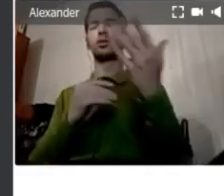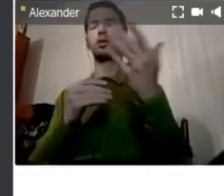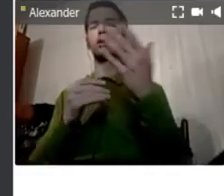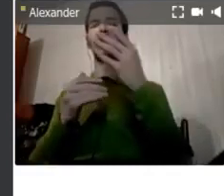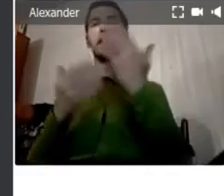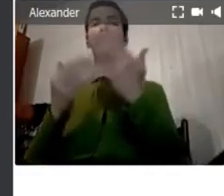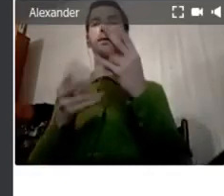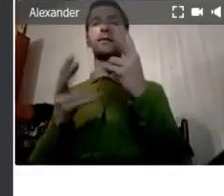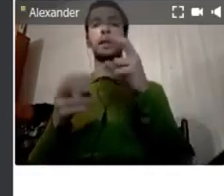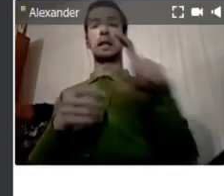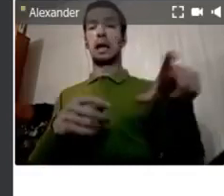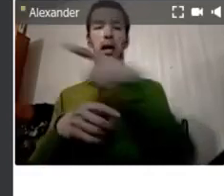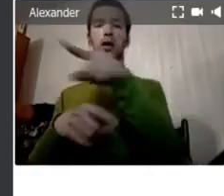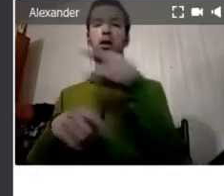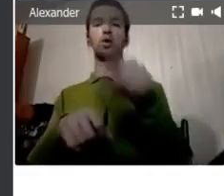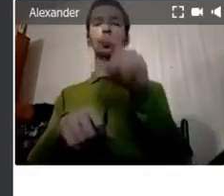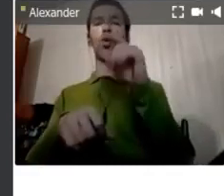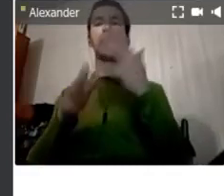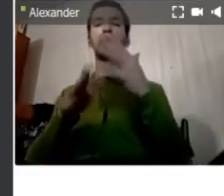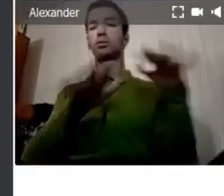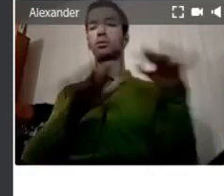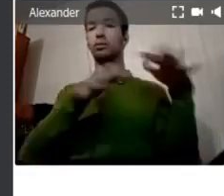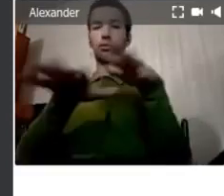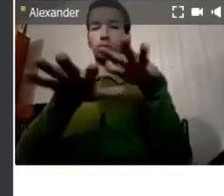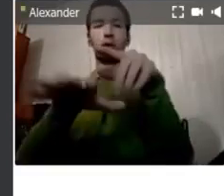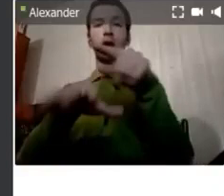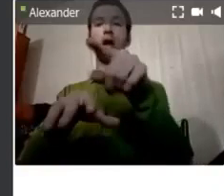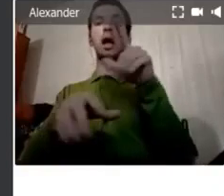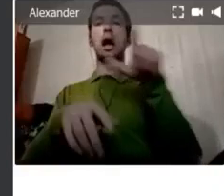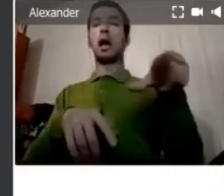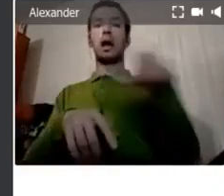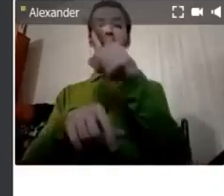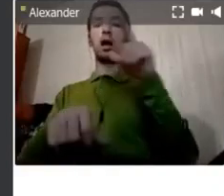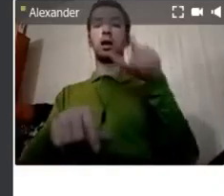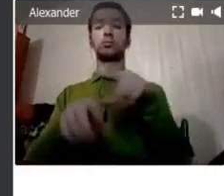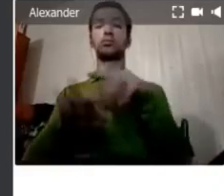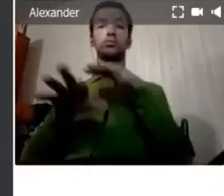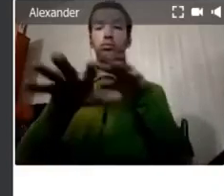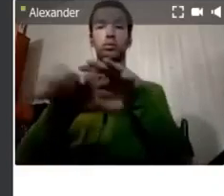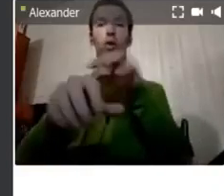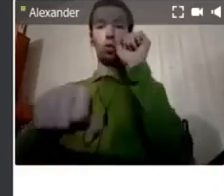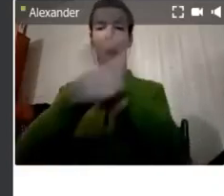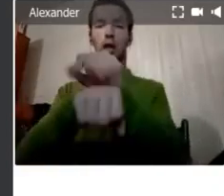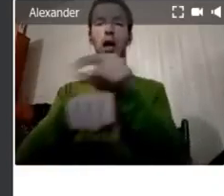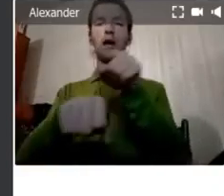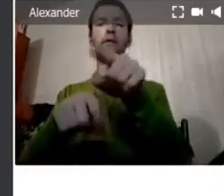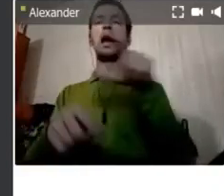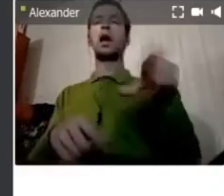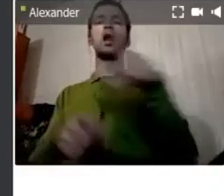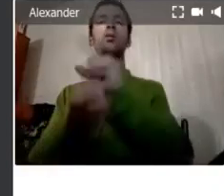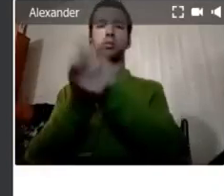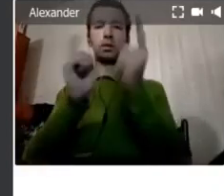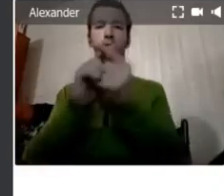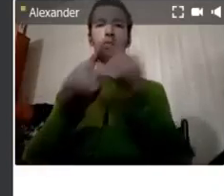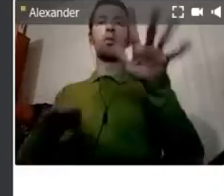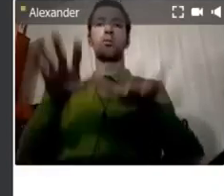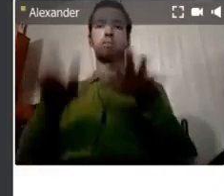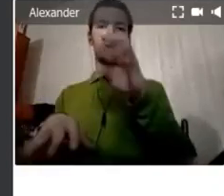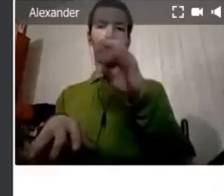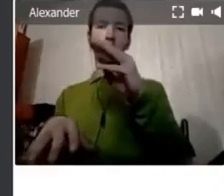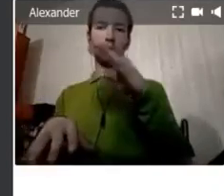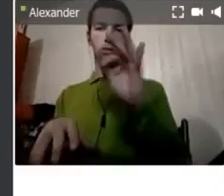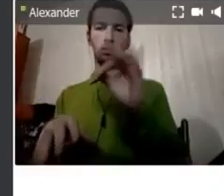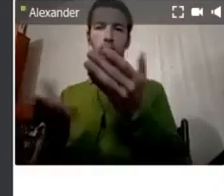опускается и становится все хуже, ниже и так далее и тому подобное. Поэтому надо постоянно